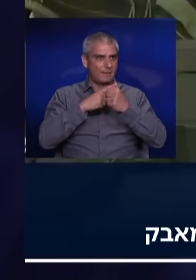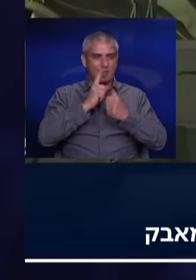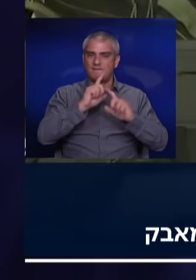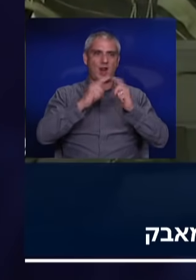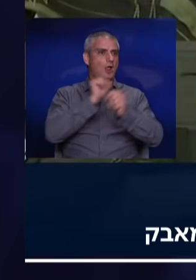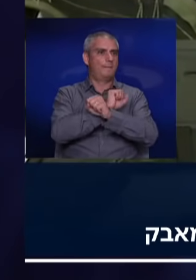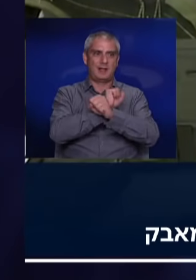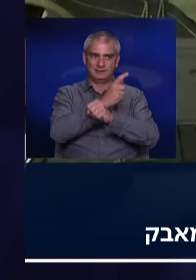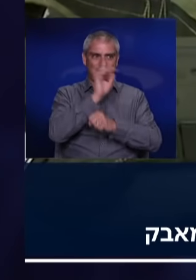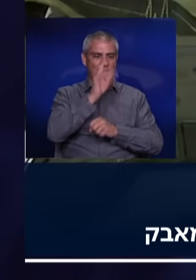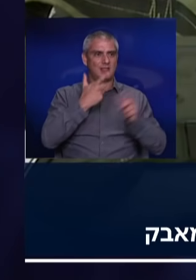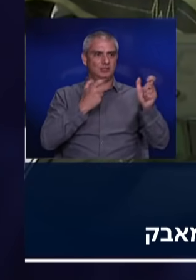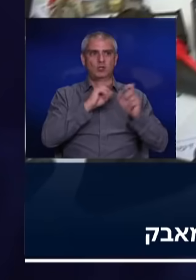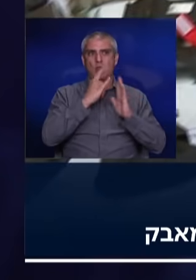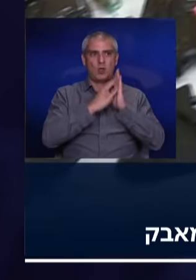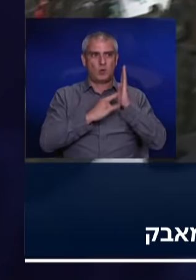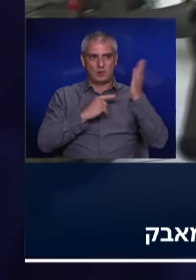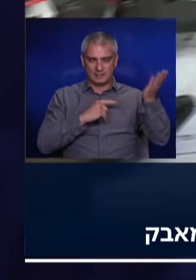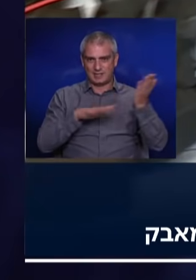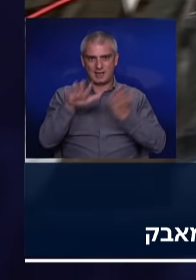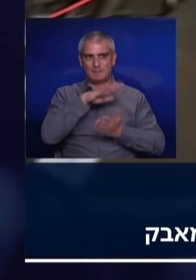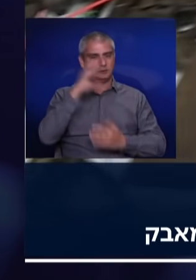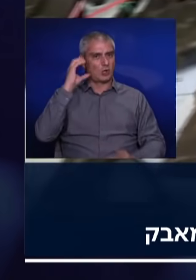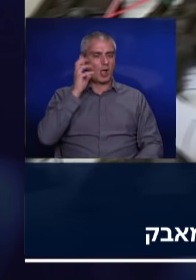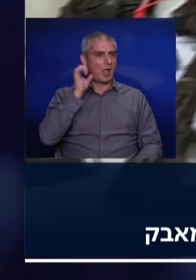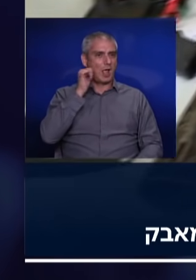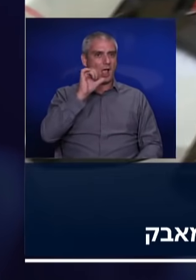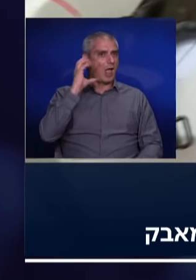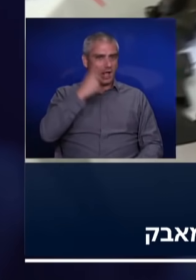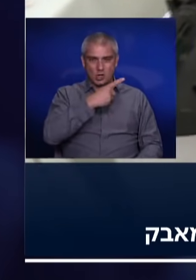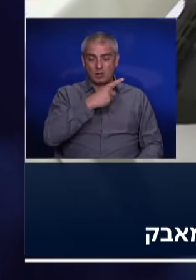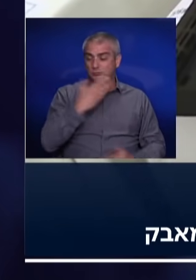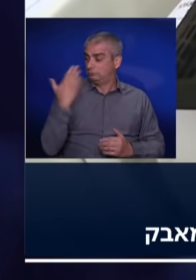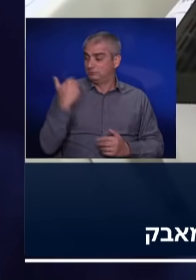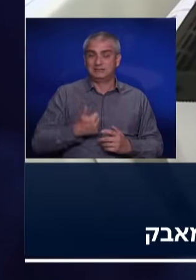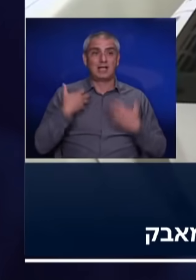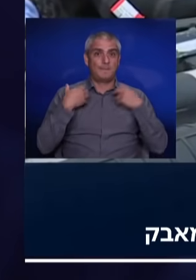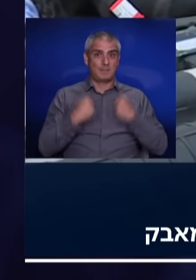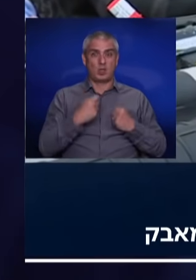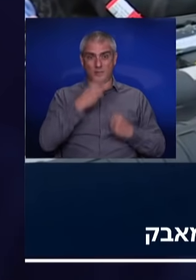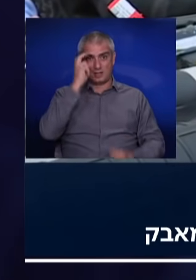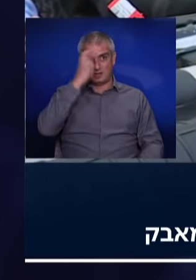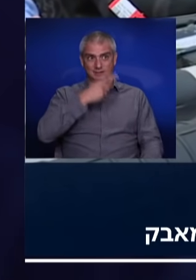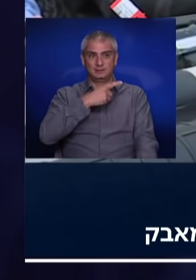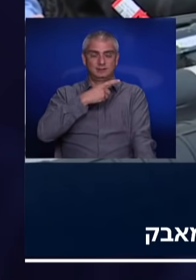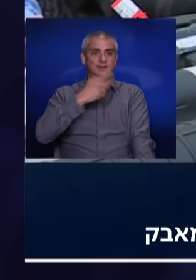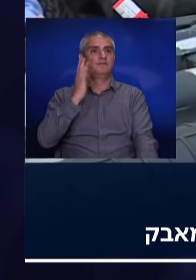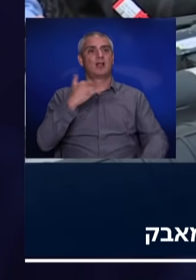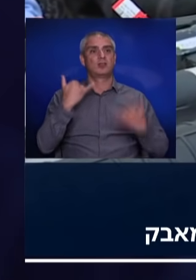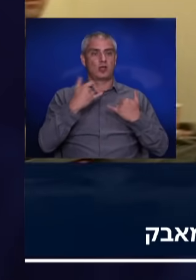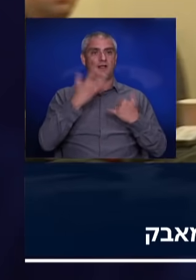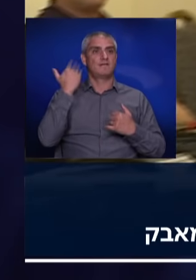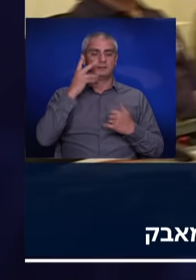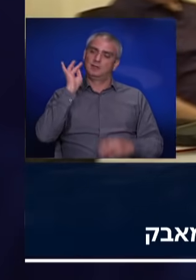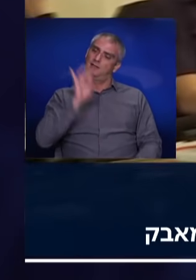מעצרים נגד נשק לא חוקי באזור עכו. אני מזכיר לך שבעבר שר הביטחון גנץ, שהוא גם שר הביטחון הנוכחי וגם אז,